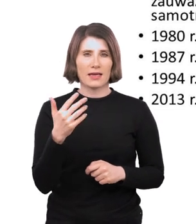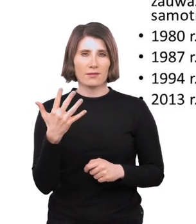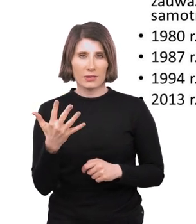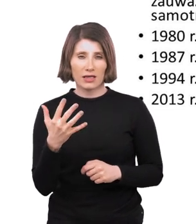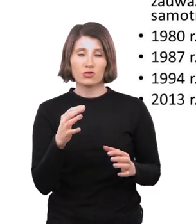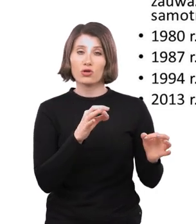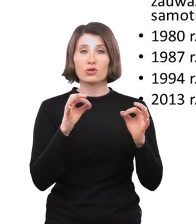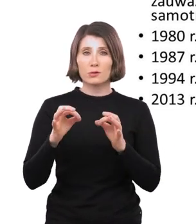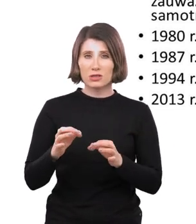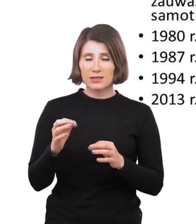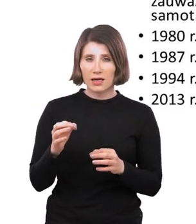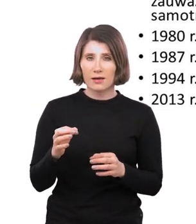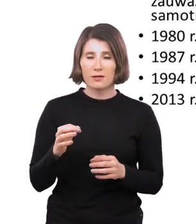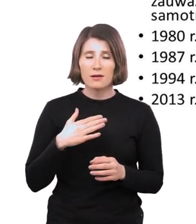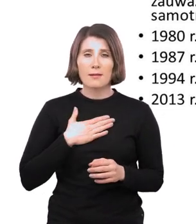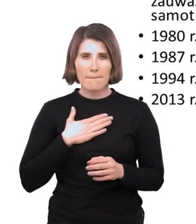z 2013 roku,